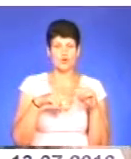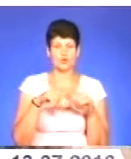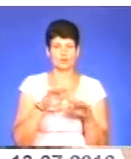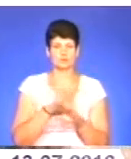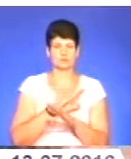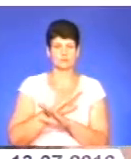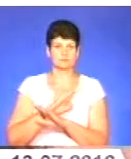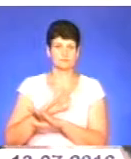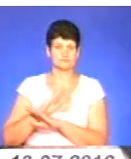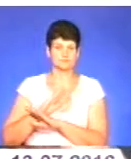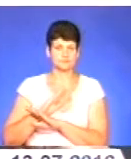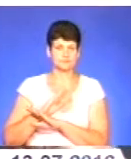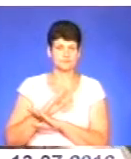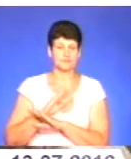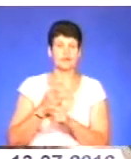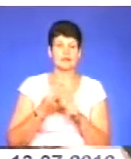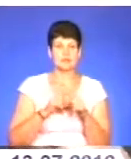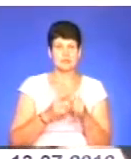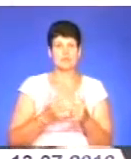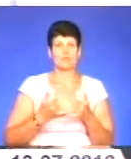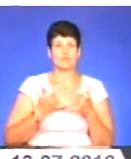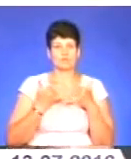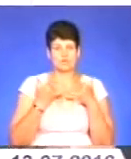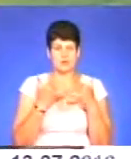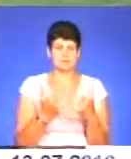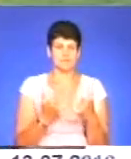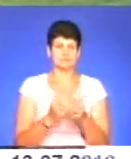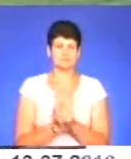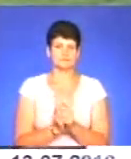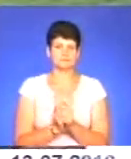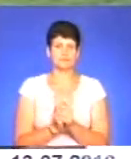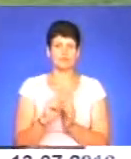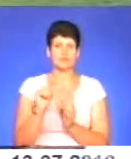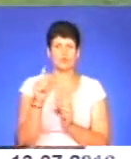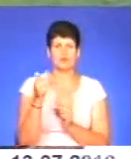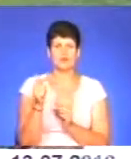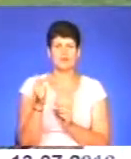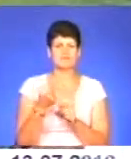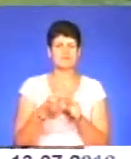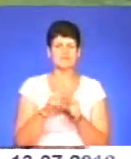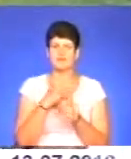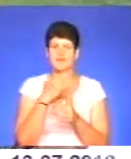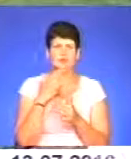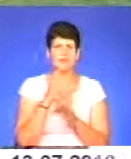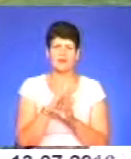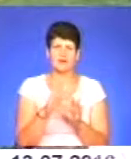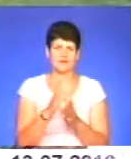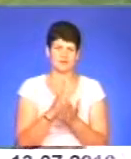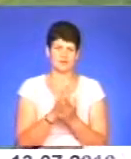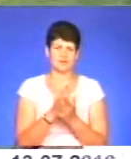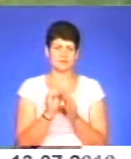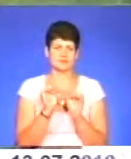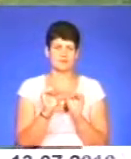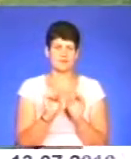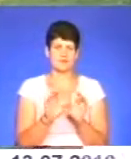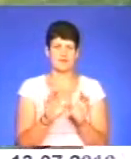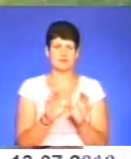померлих. Я гадаю, що кожен громадянин нашої країни повинен турбуватися про, пускай не своїх,